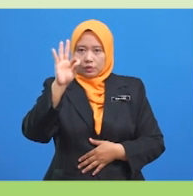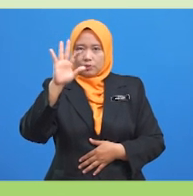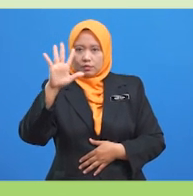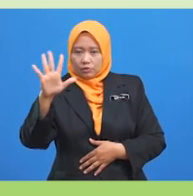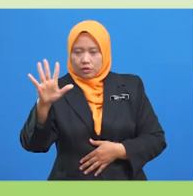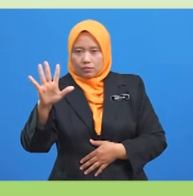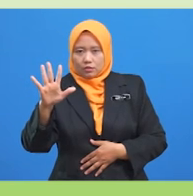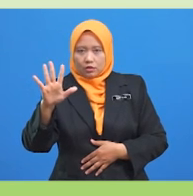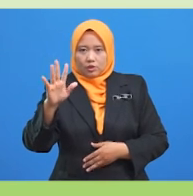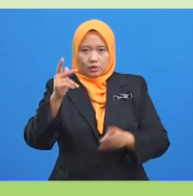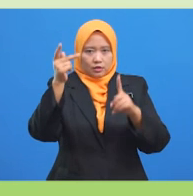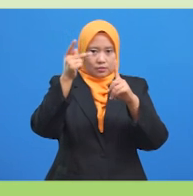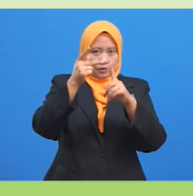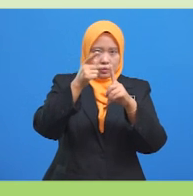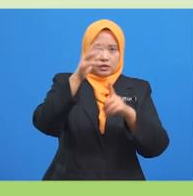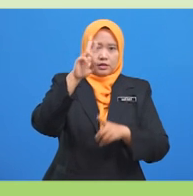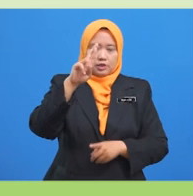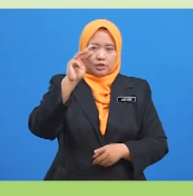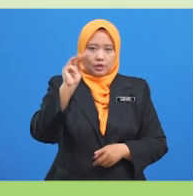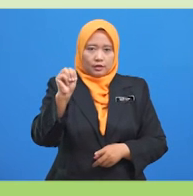RM295 kepada